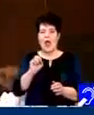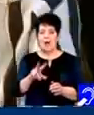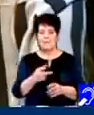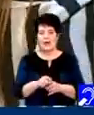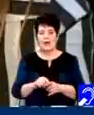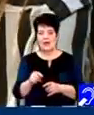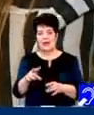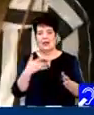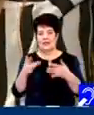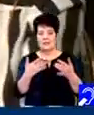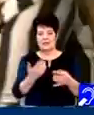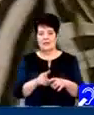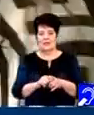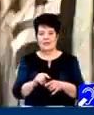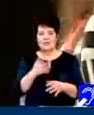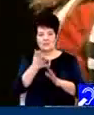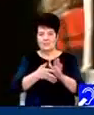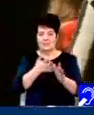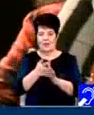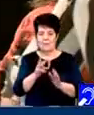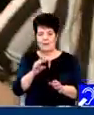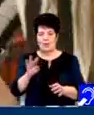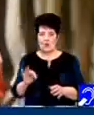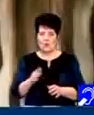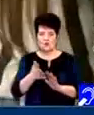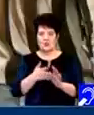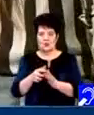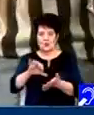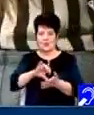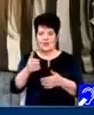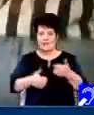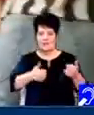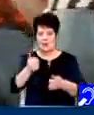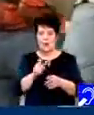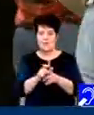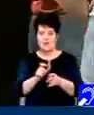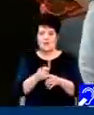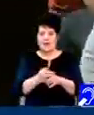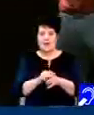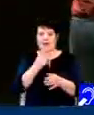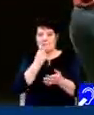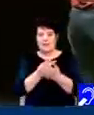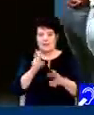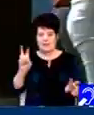găzdui spectacolul de teatru folosind și limbajul mimico-gestual în cadrul festivalului Cuvinte care se văd.